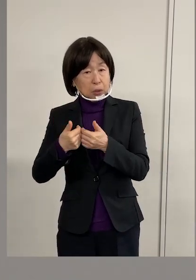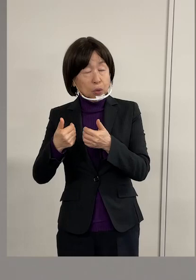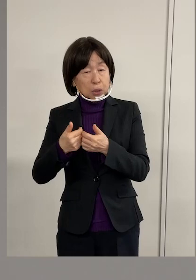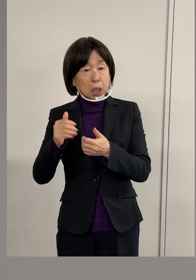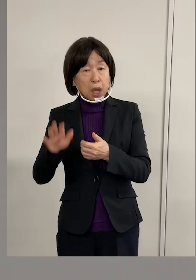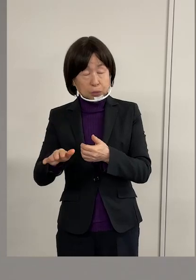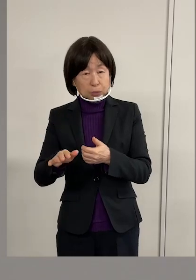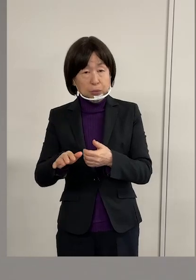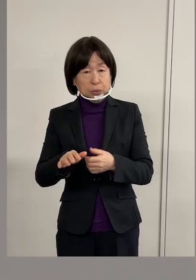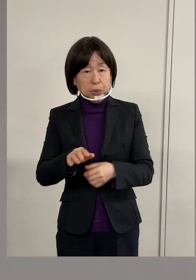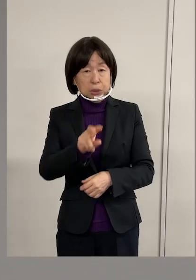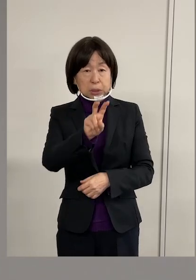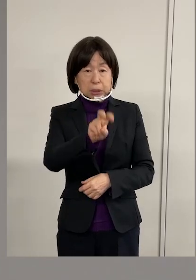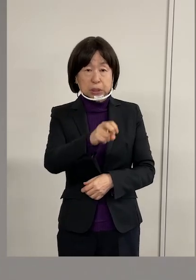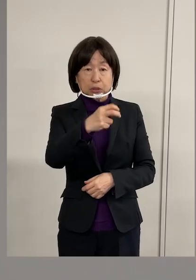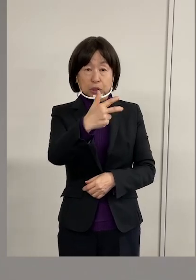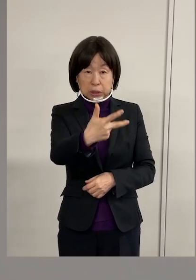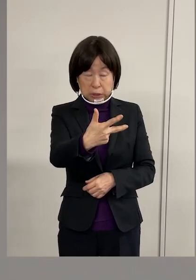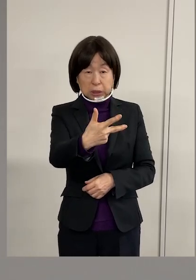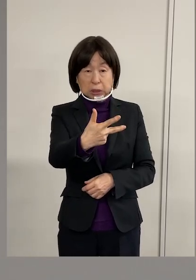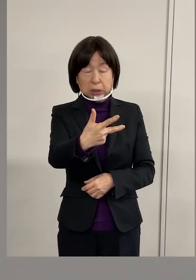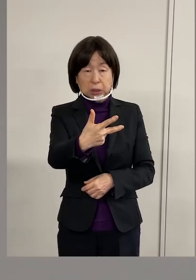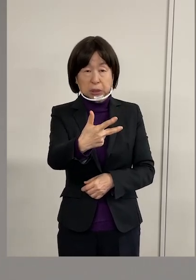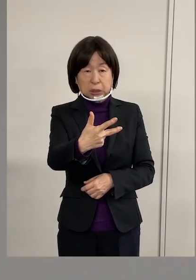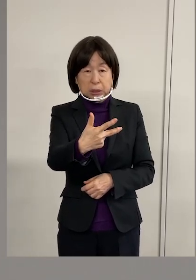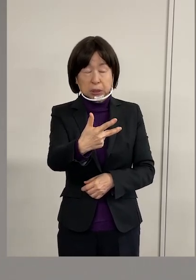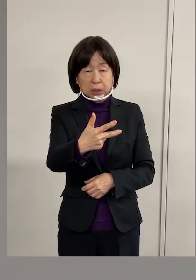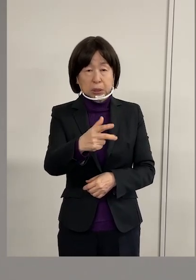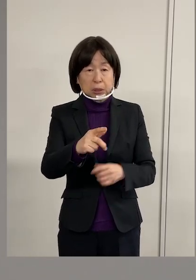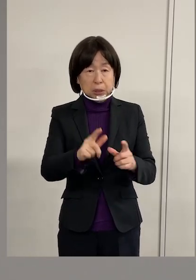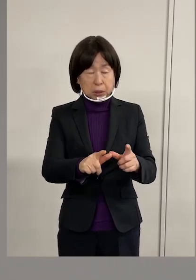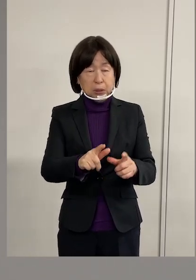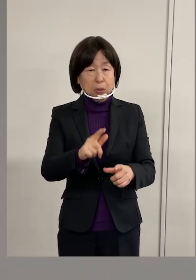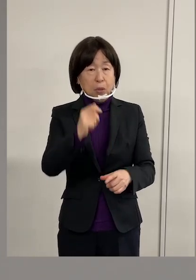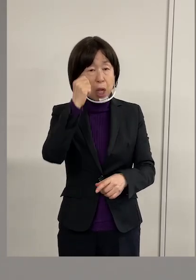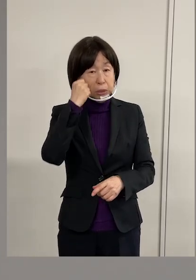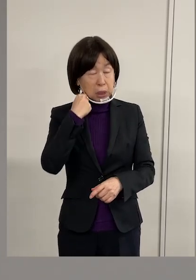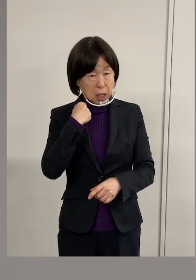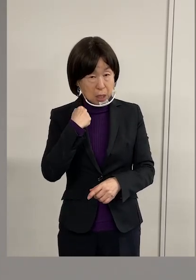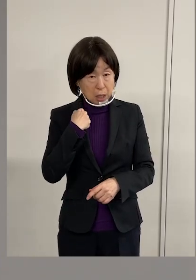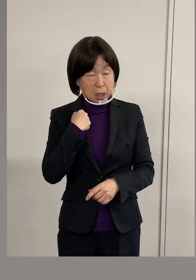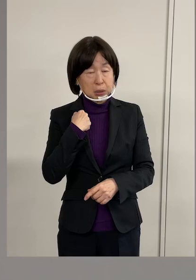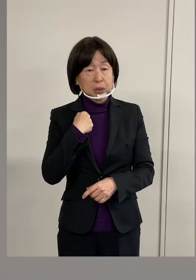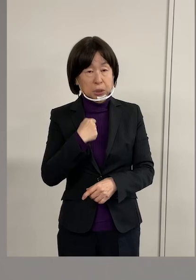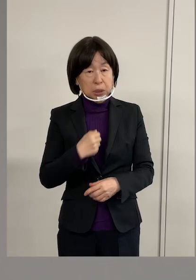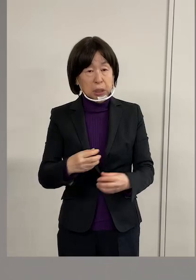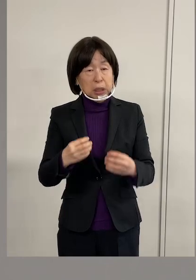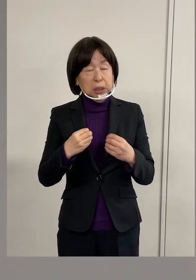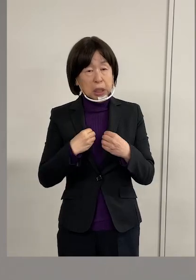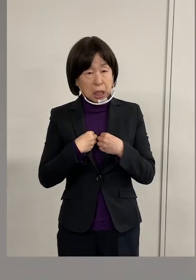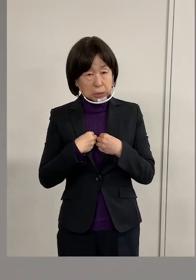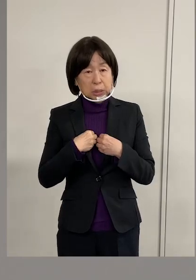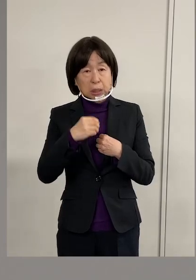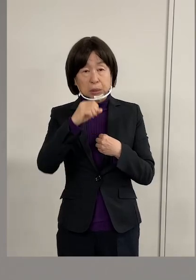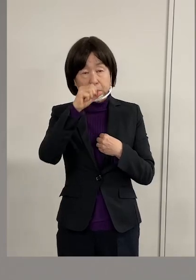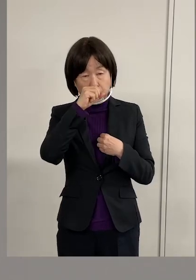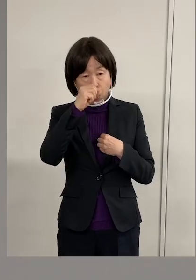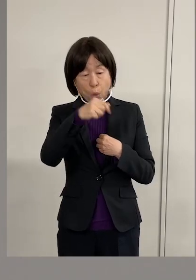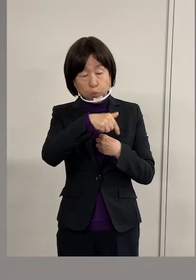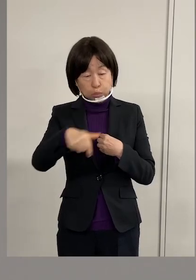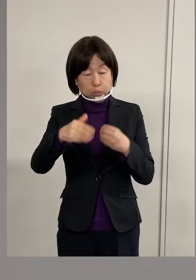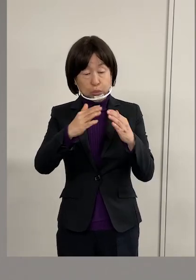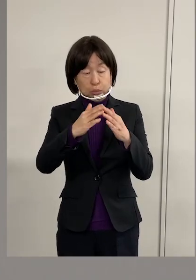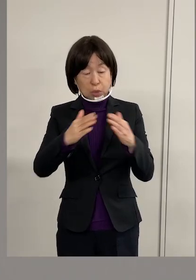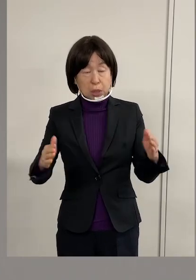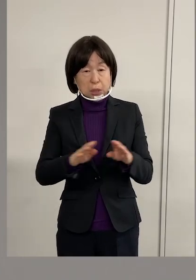27日の午前中、明日になりますが、27日の午前中に感染症部会が、開かれる